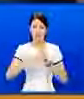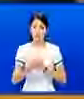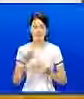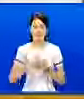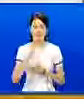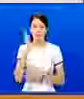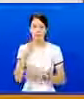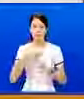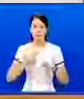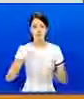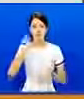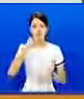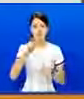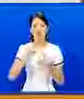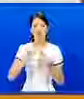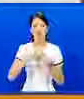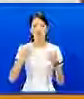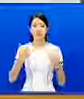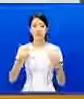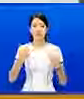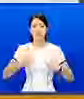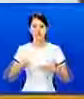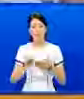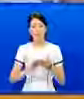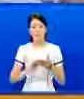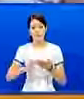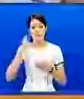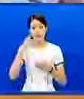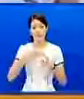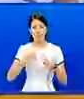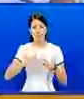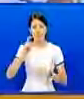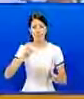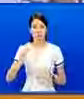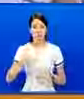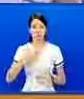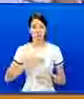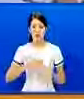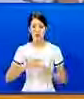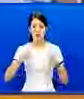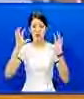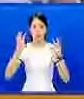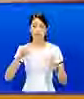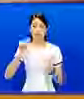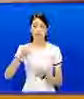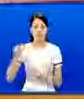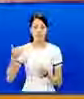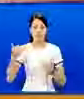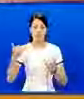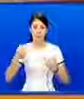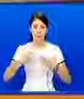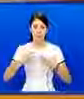көркем сөз иесінің игі туындылары оқырманның патриоттық рухын асқақтатты. Дәстүрге сай өткізіліп келе жатқан әдеби сазды кештің бүгінде